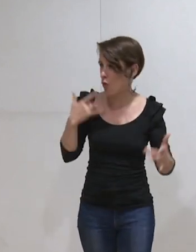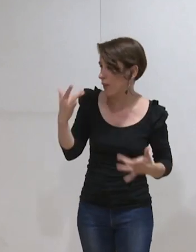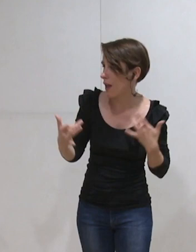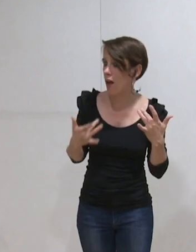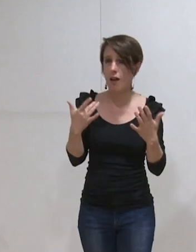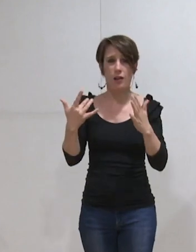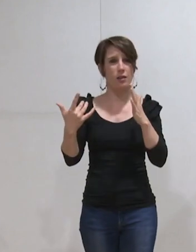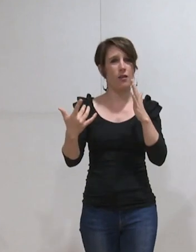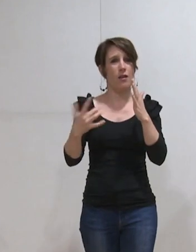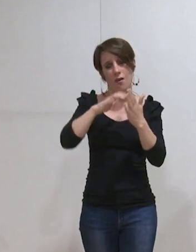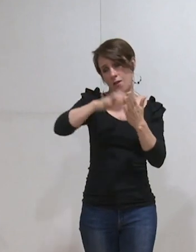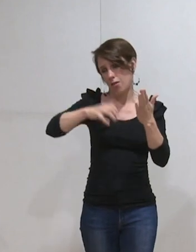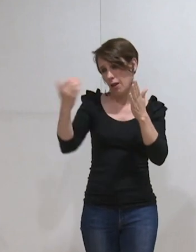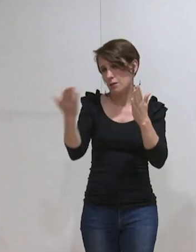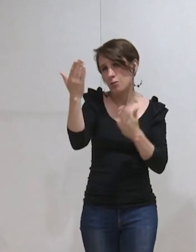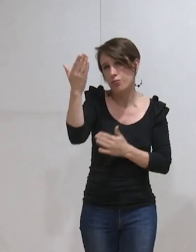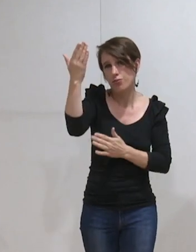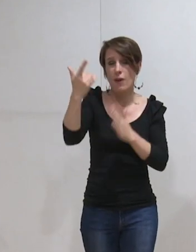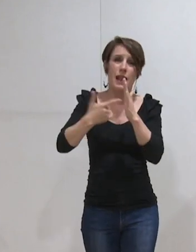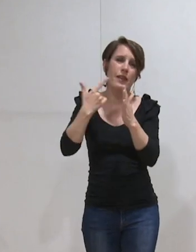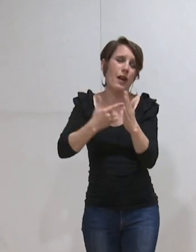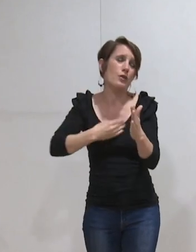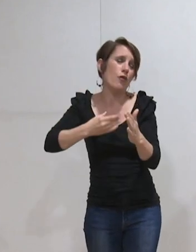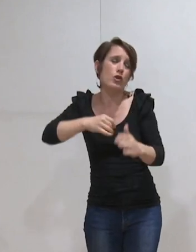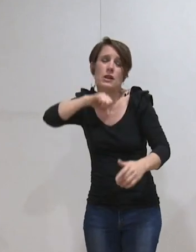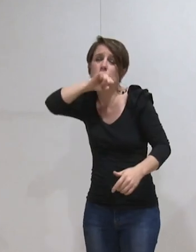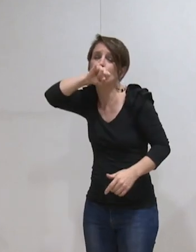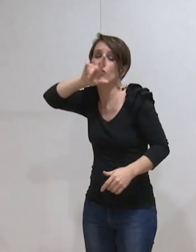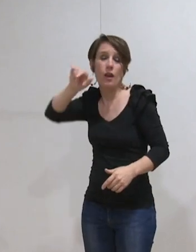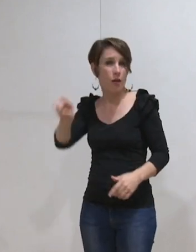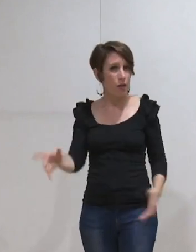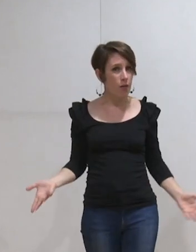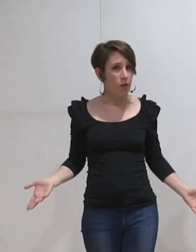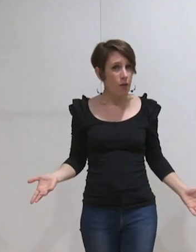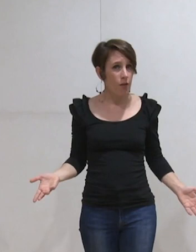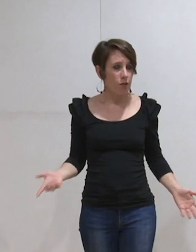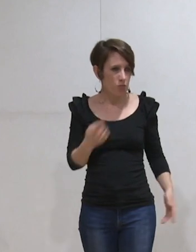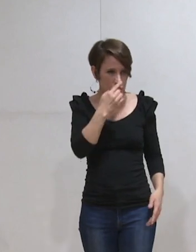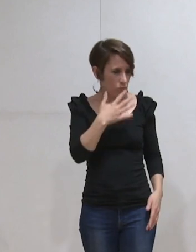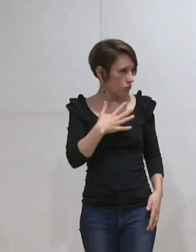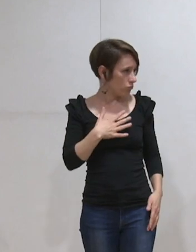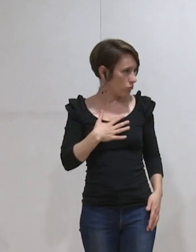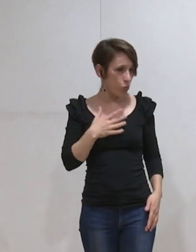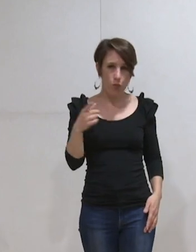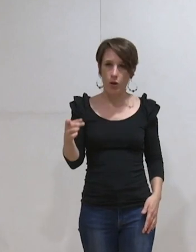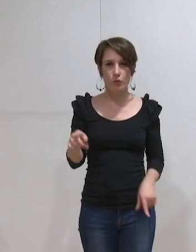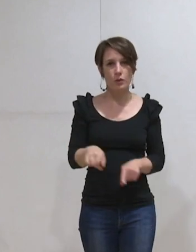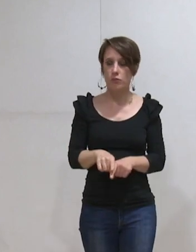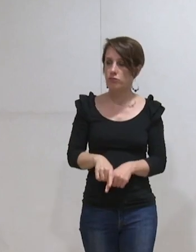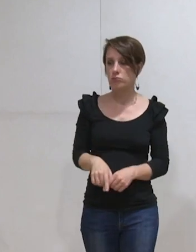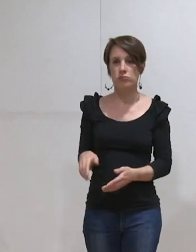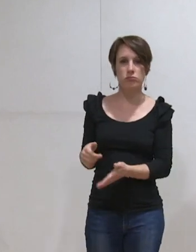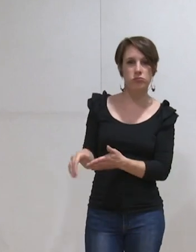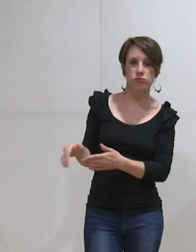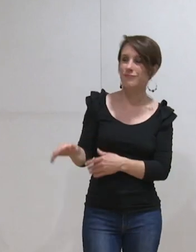pour l'amour de la littérature française et je pense que il mérite autre chose qu'une qu'une sortie avec une porte